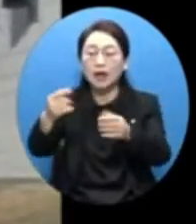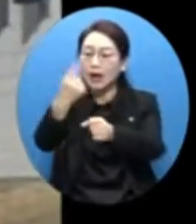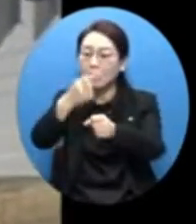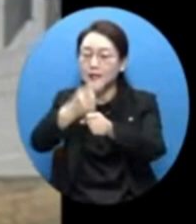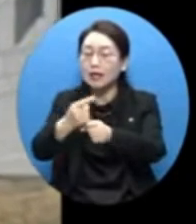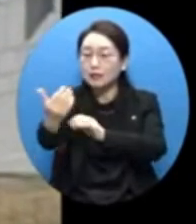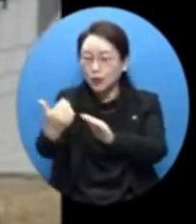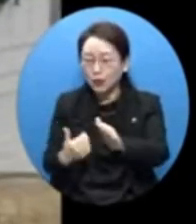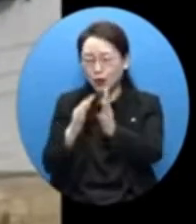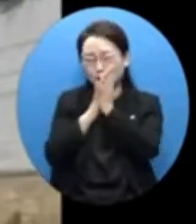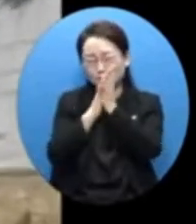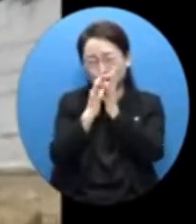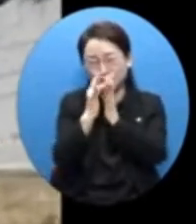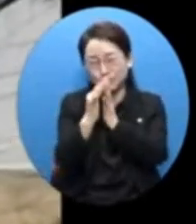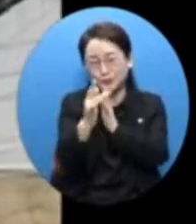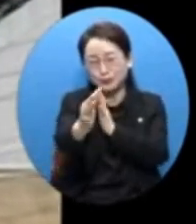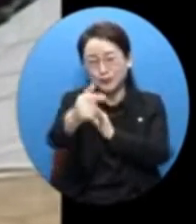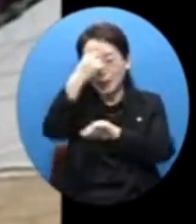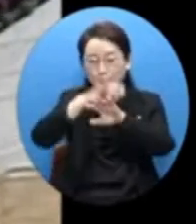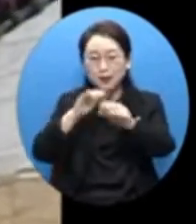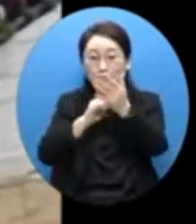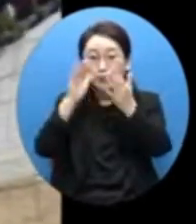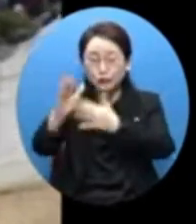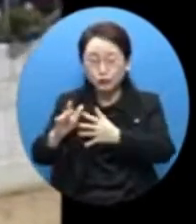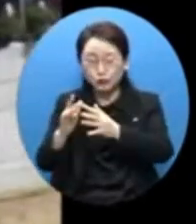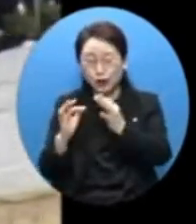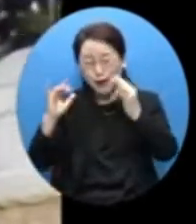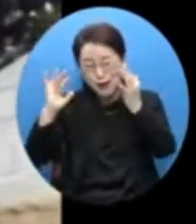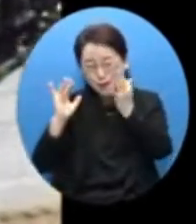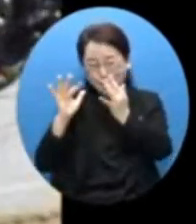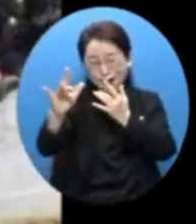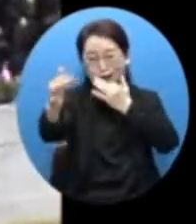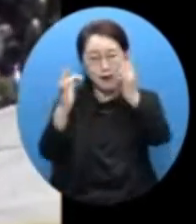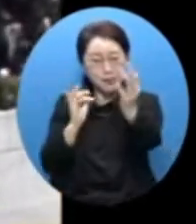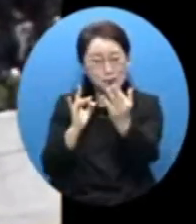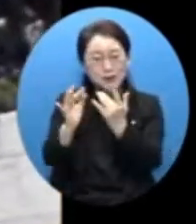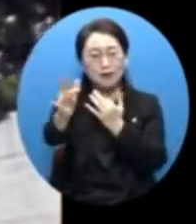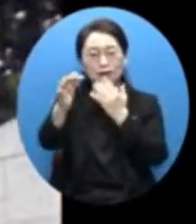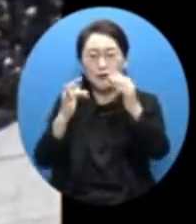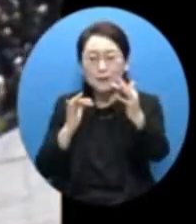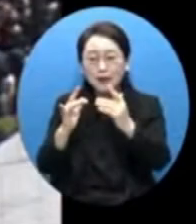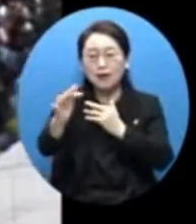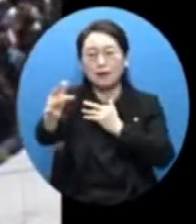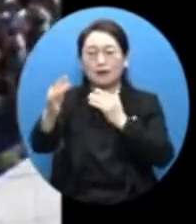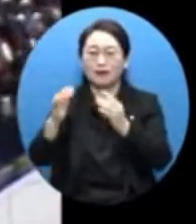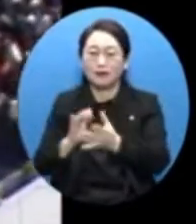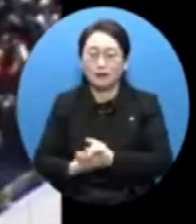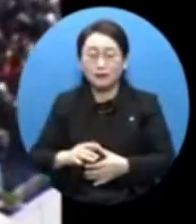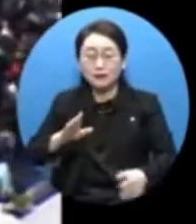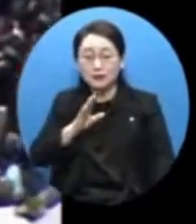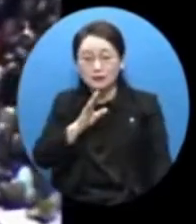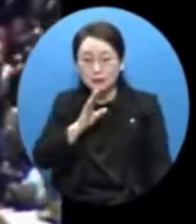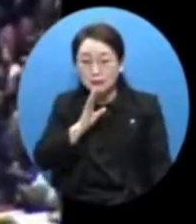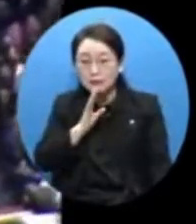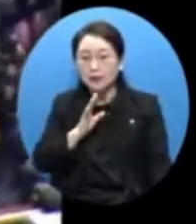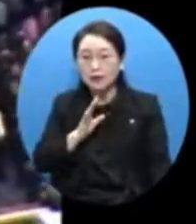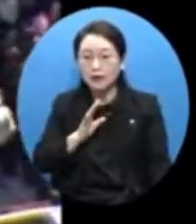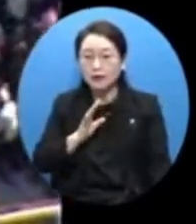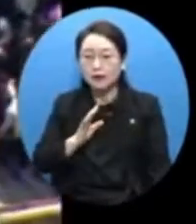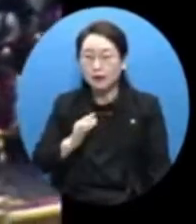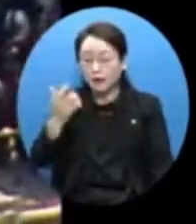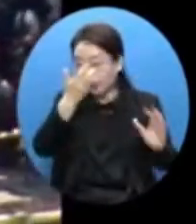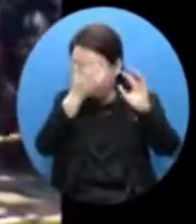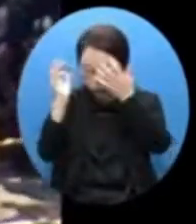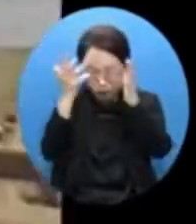전부터 줄을 서야 됐고 예배 끝나고 나면 나오는 사람, 들어가는 사람 막 사람들이 섞여서 정말